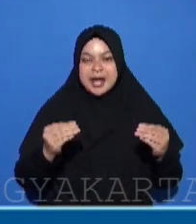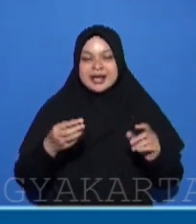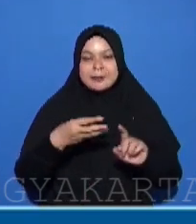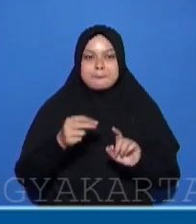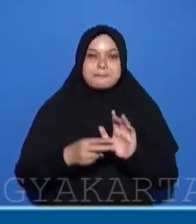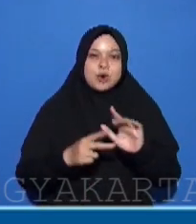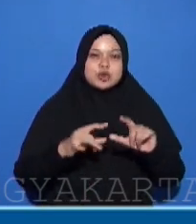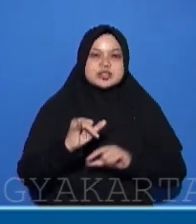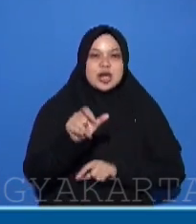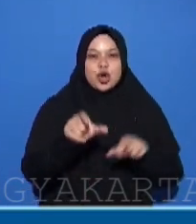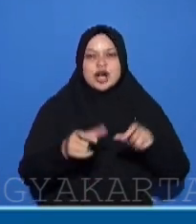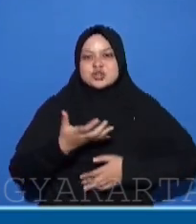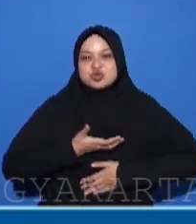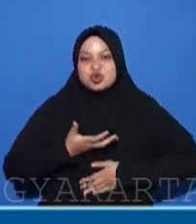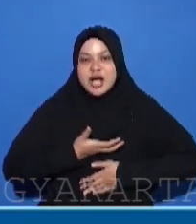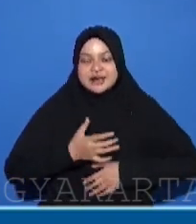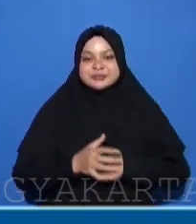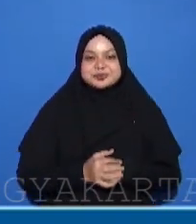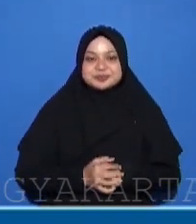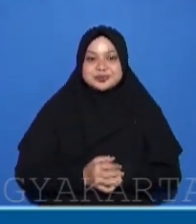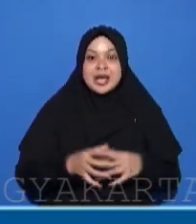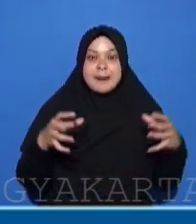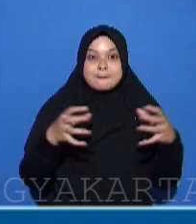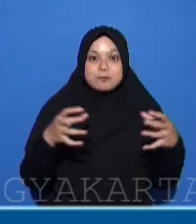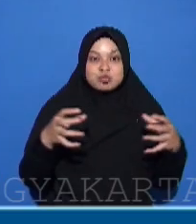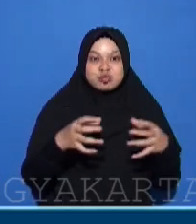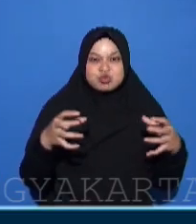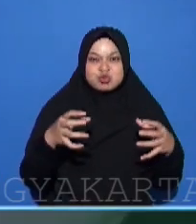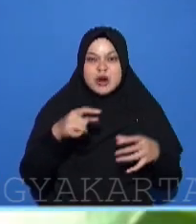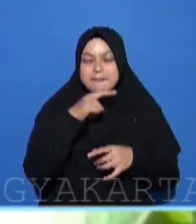vietamahang kejawi wonten wahipun perangan pangceri Menik Ugi Kampil dipun bentuk